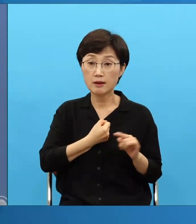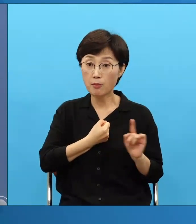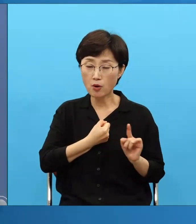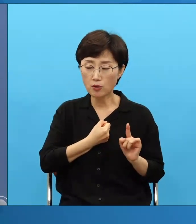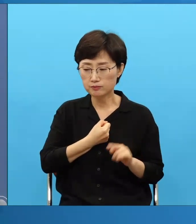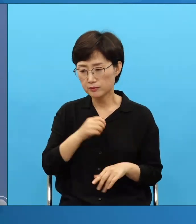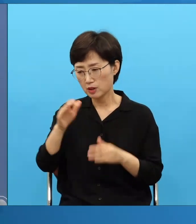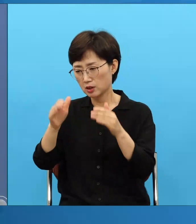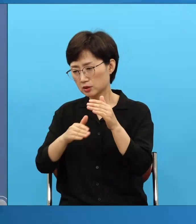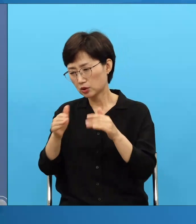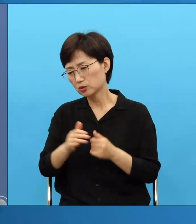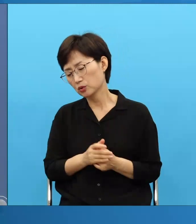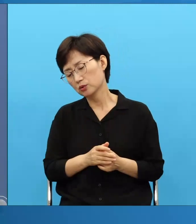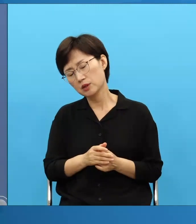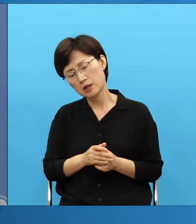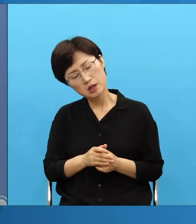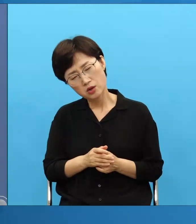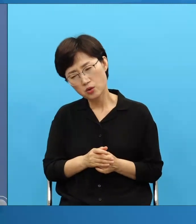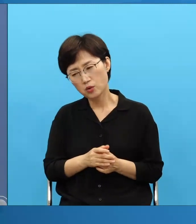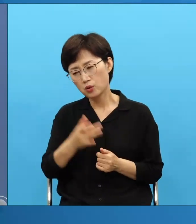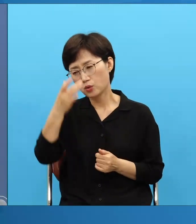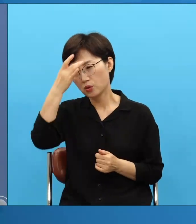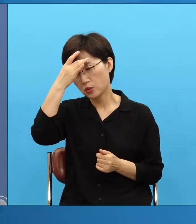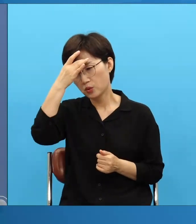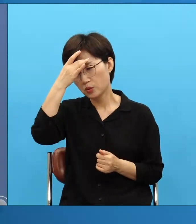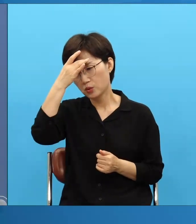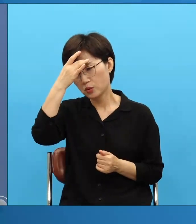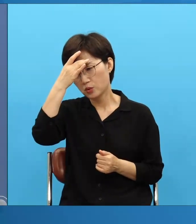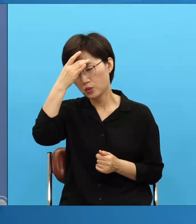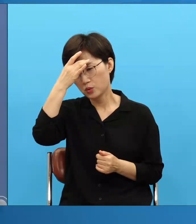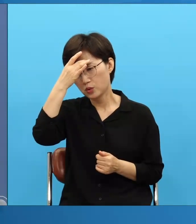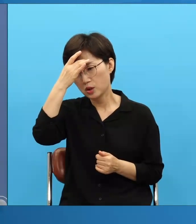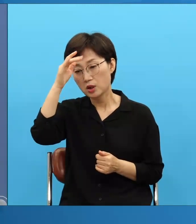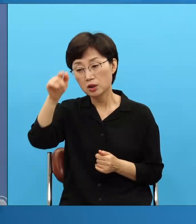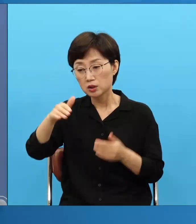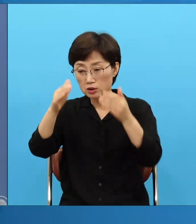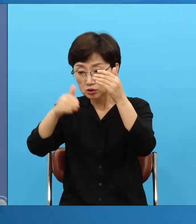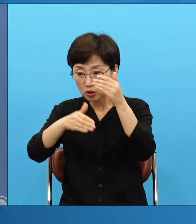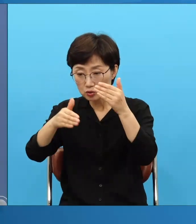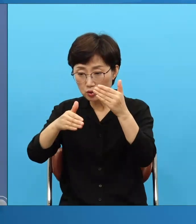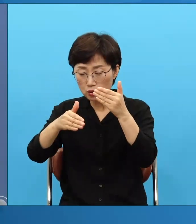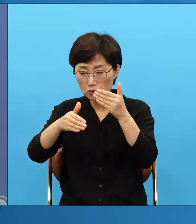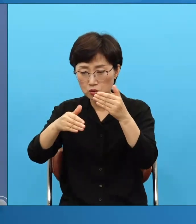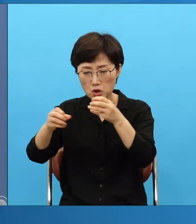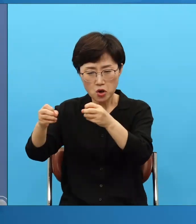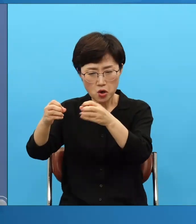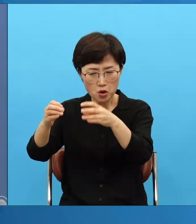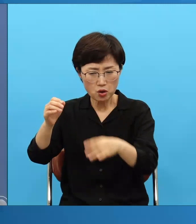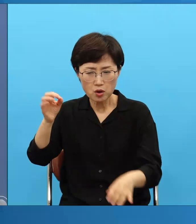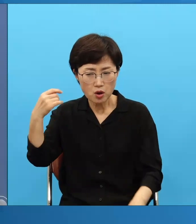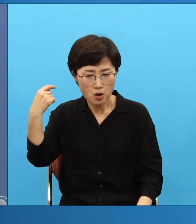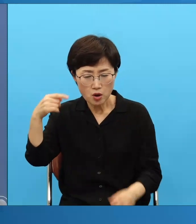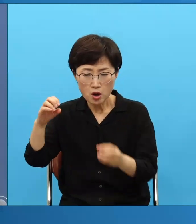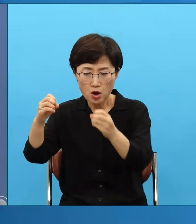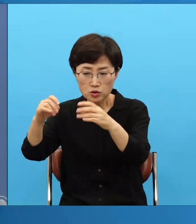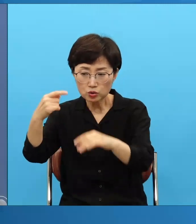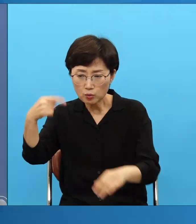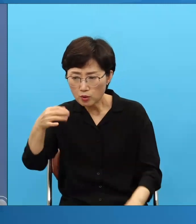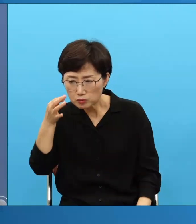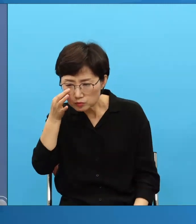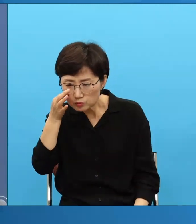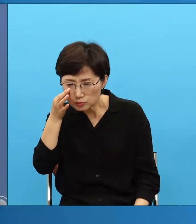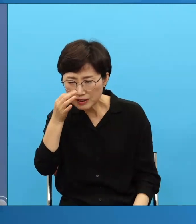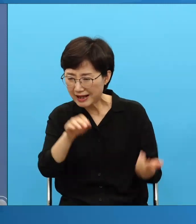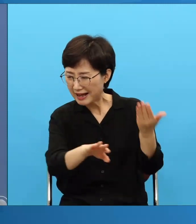church members are only to this 1년 level? 내내 365일을 남의 말하고 사는 사람들이 교회인이요. It is the